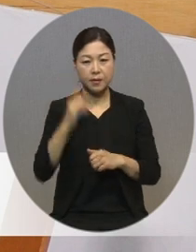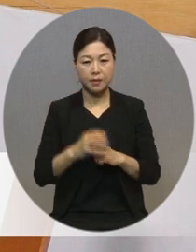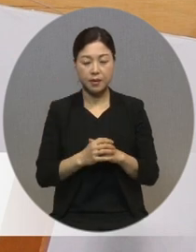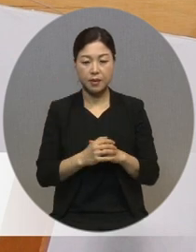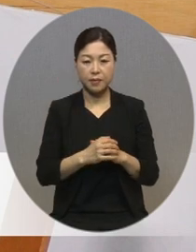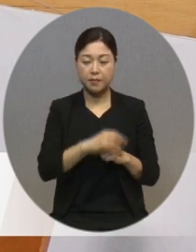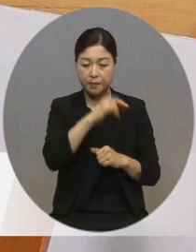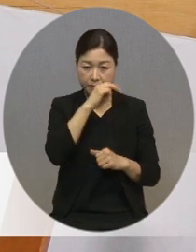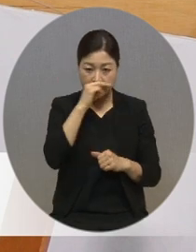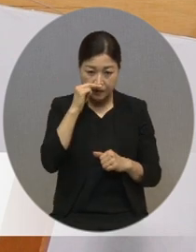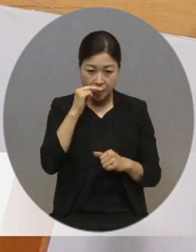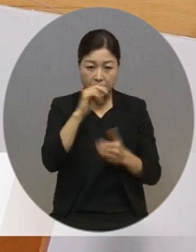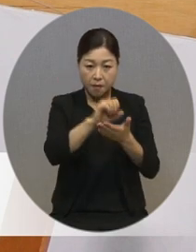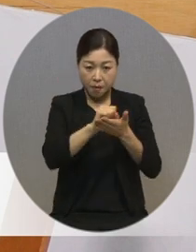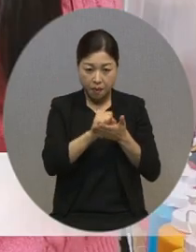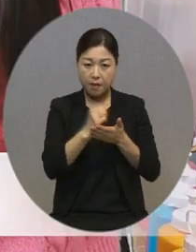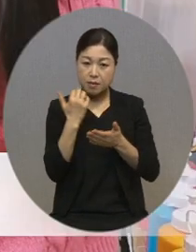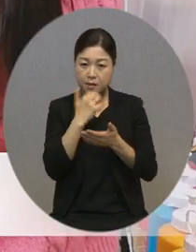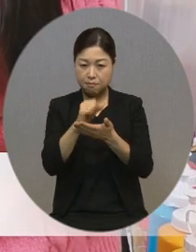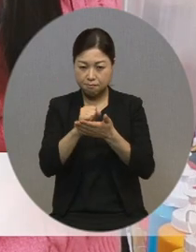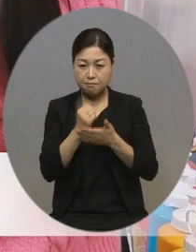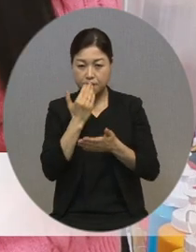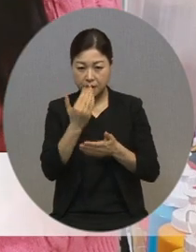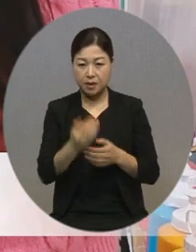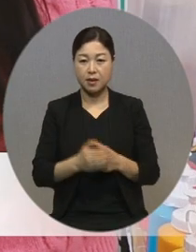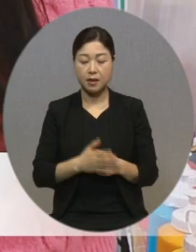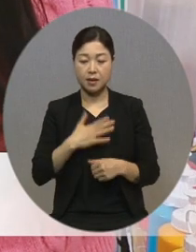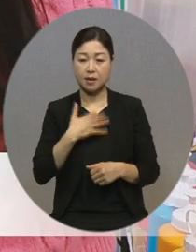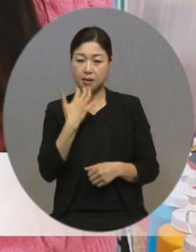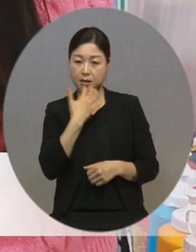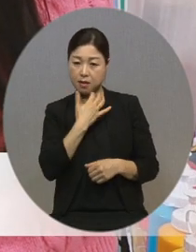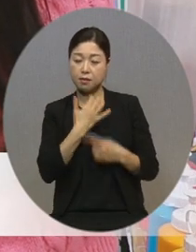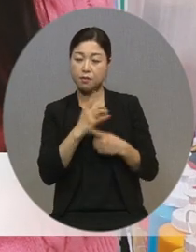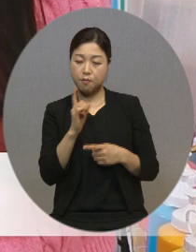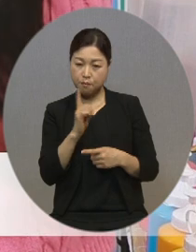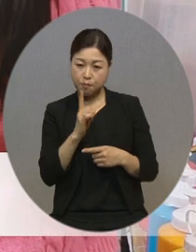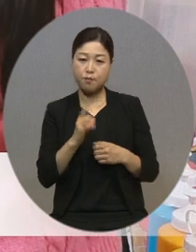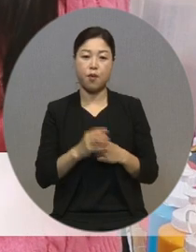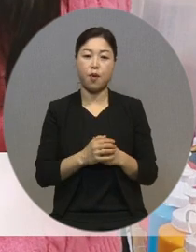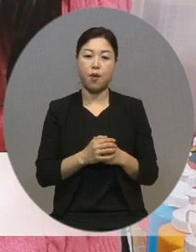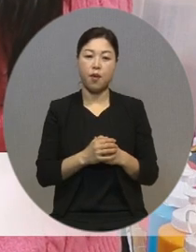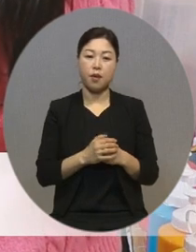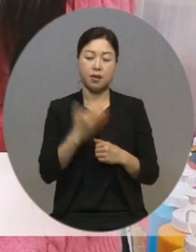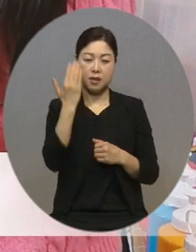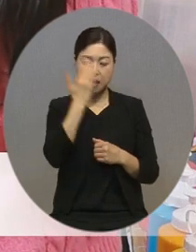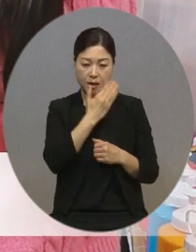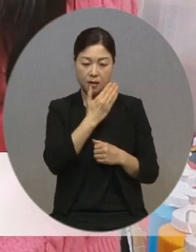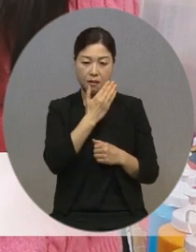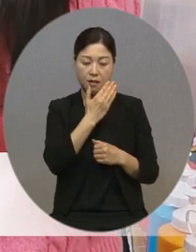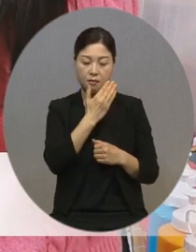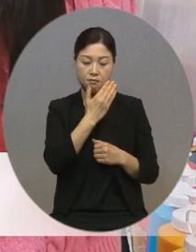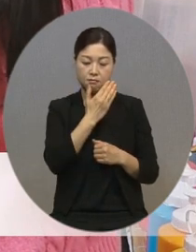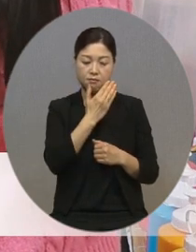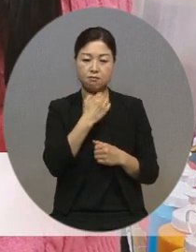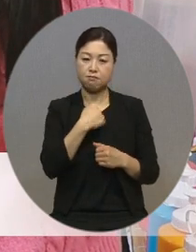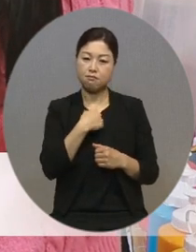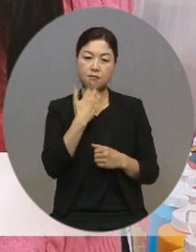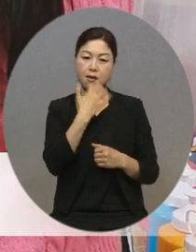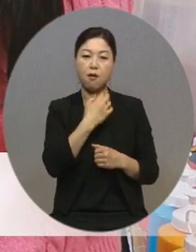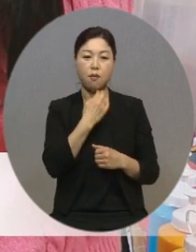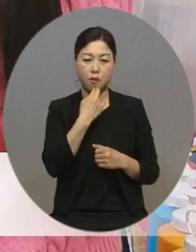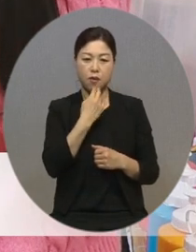모든 색을 받아들일 수 있다고 생각해서, 그래서 나의 색은 무색, 무미, 무취라는 생각을 하면서, 아, 나는 어떻게